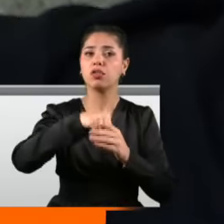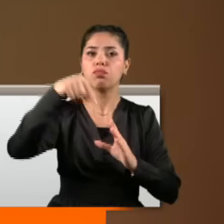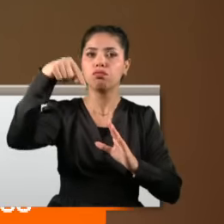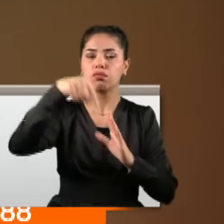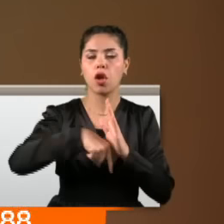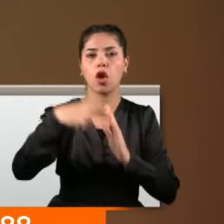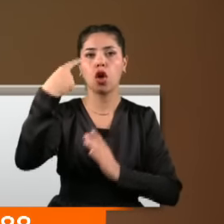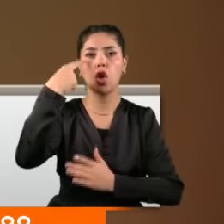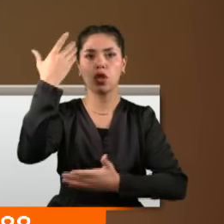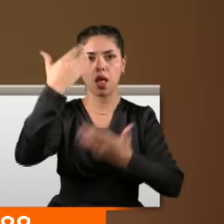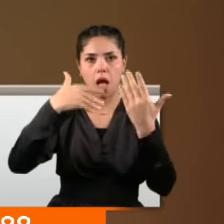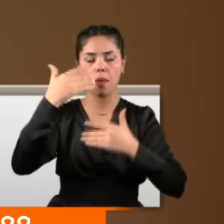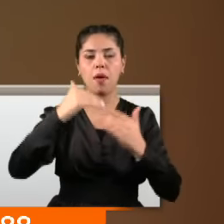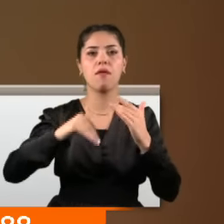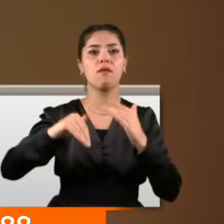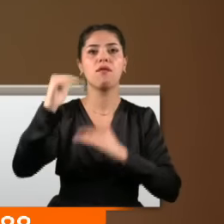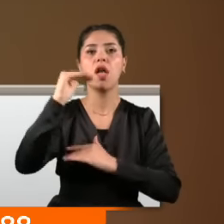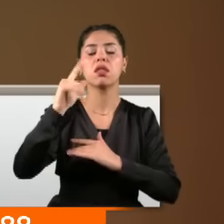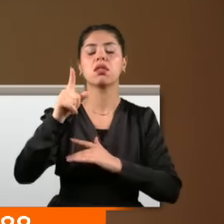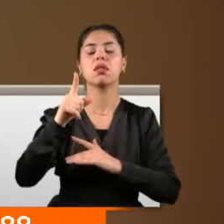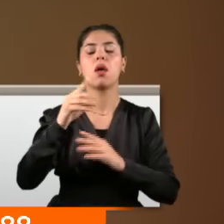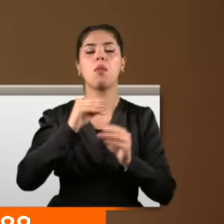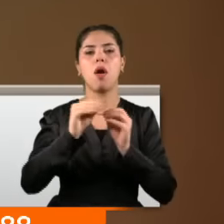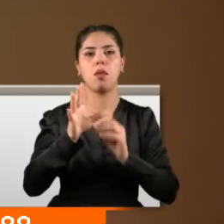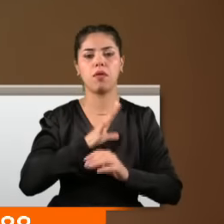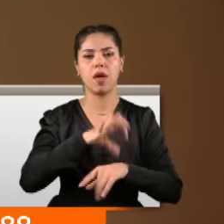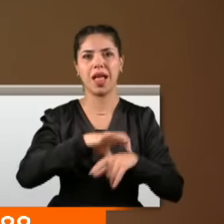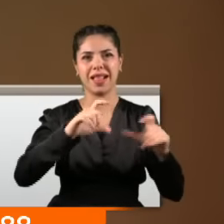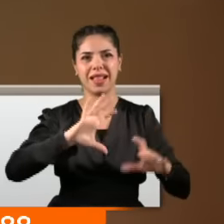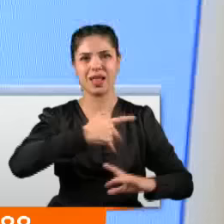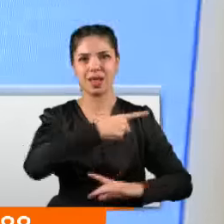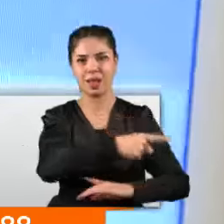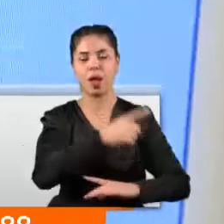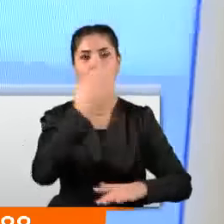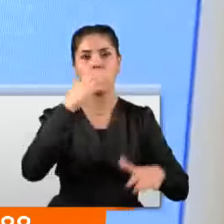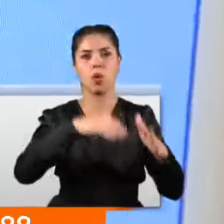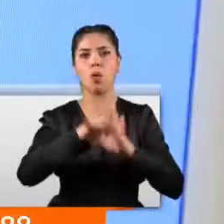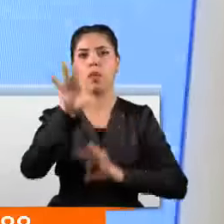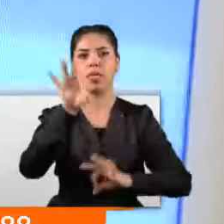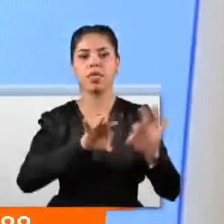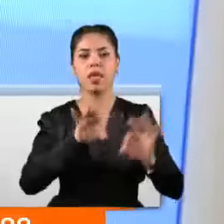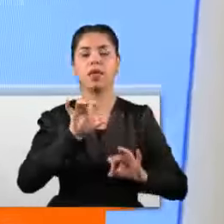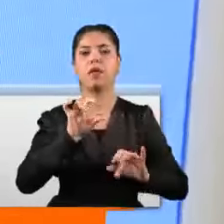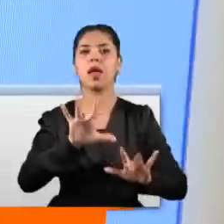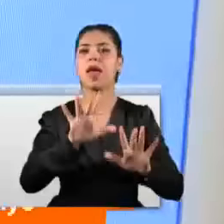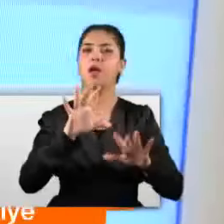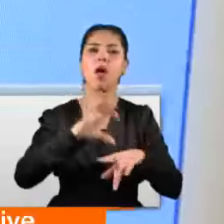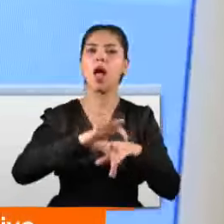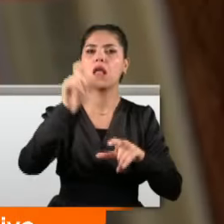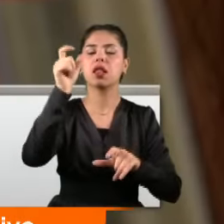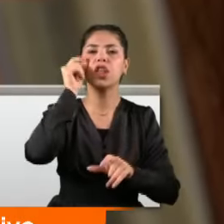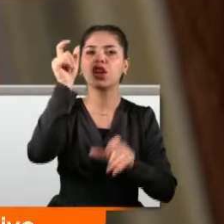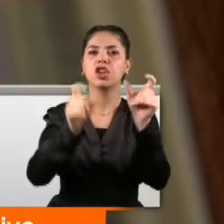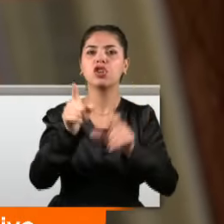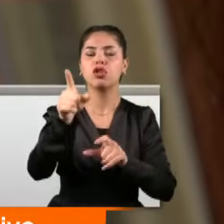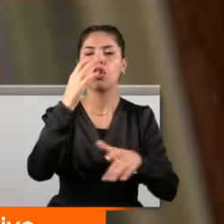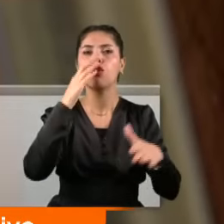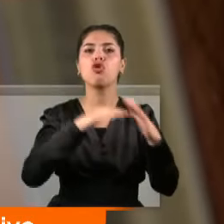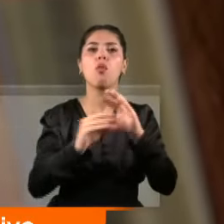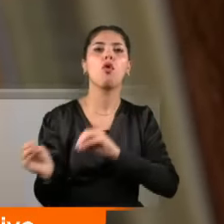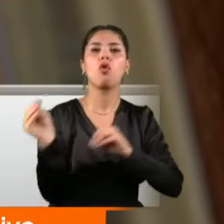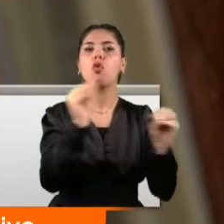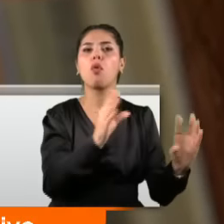göz operasyonlarından fazlası. Hastane sahibi Öztürk'e yoğun bakım tedavisine ihtiyaç duymayan hastaların bu ünitelere